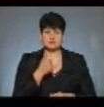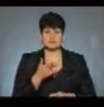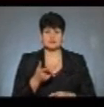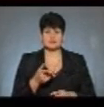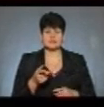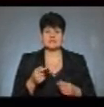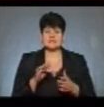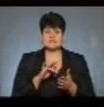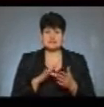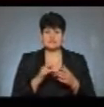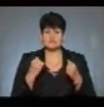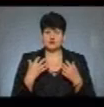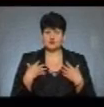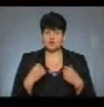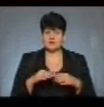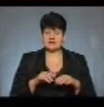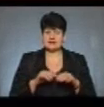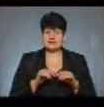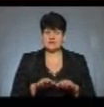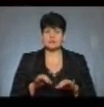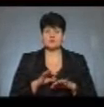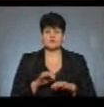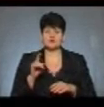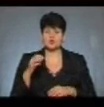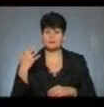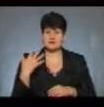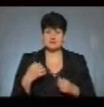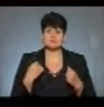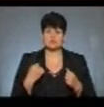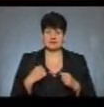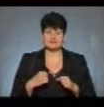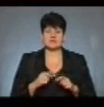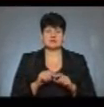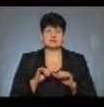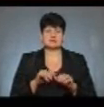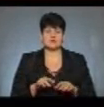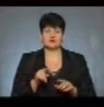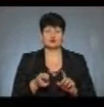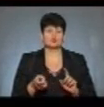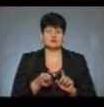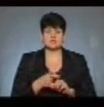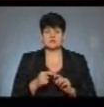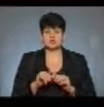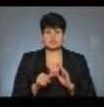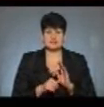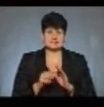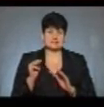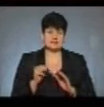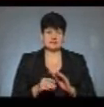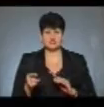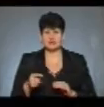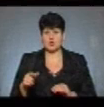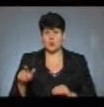Центр фізичного здоров'я населення провів 150 спортивних заходів. До них залучили майже 16 тисяч